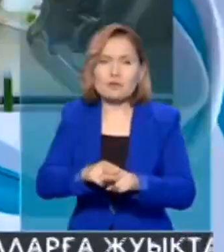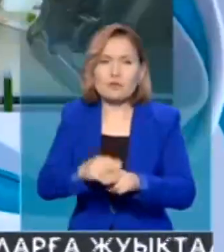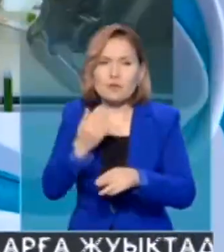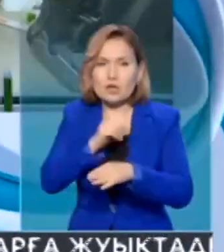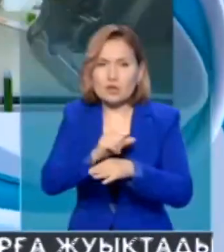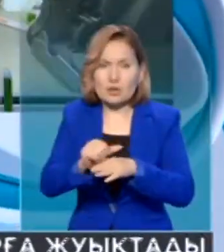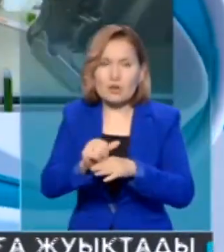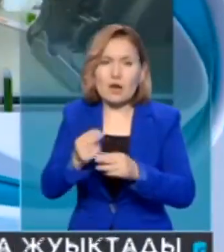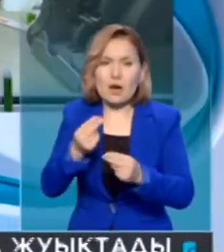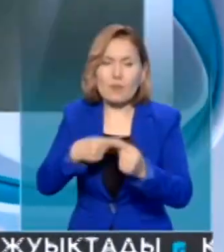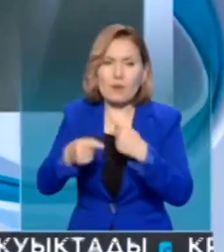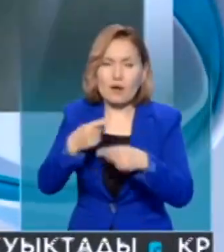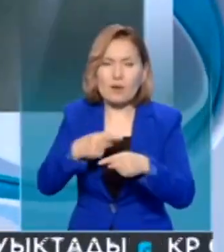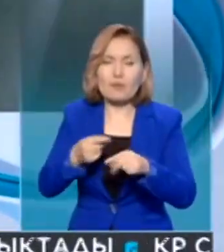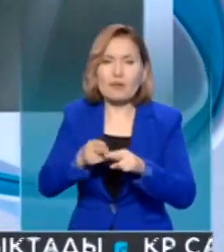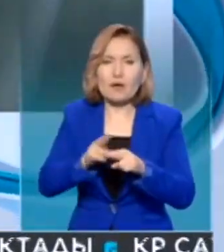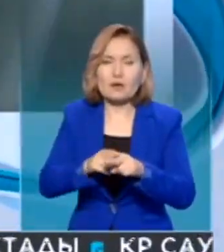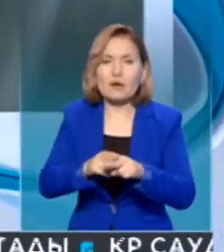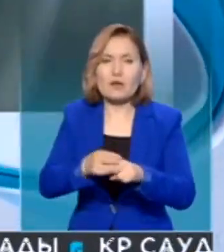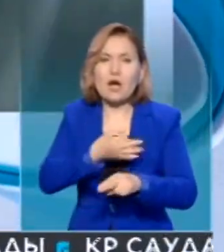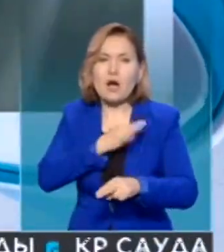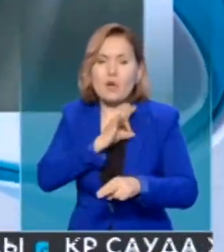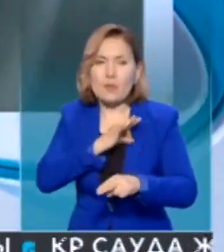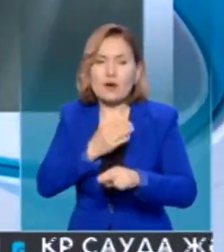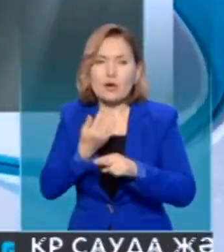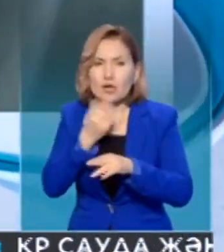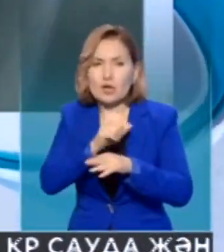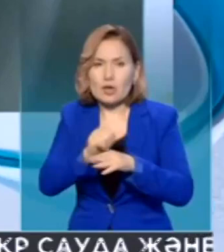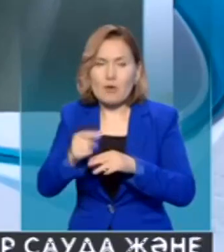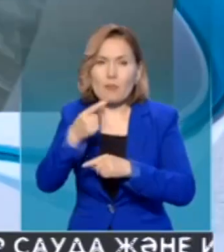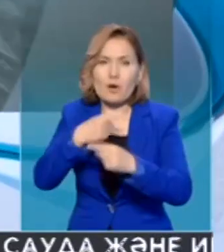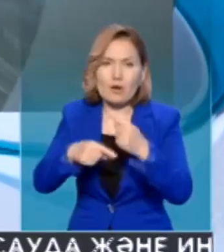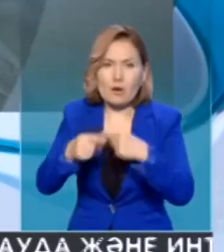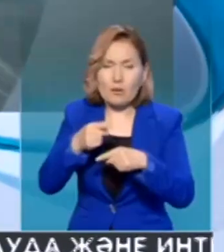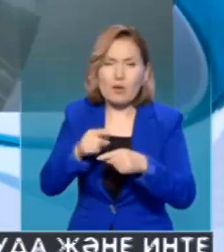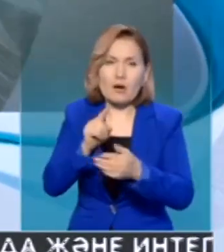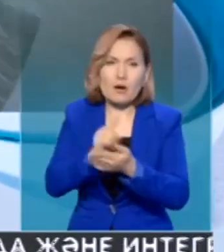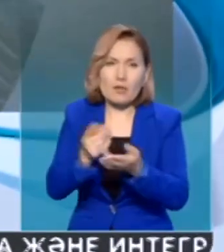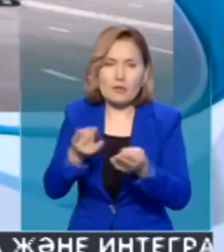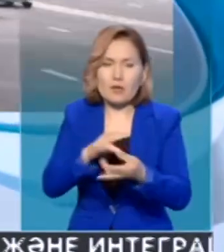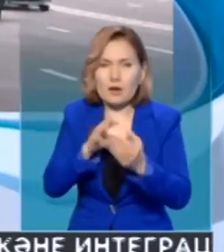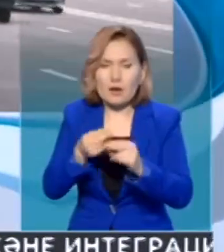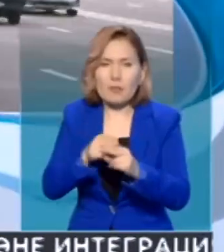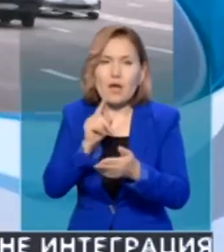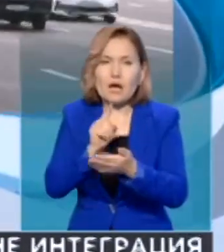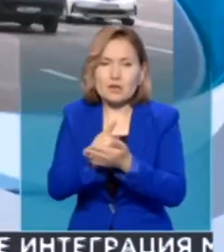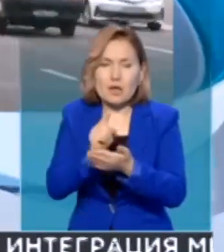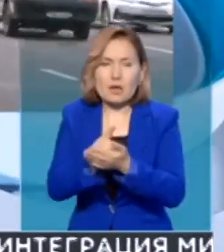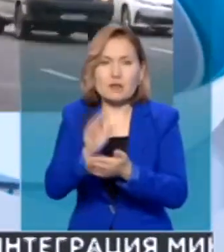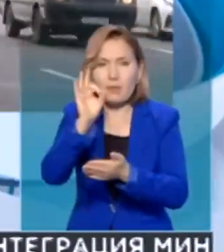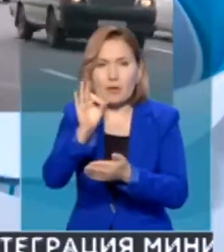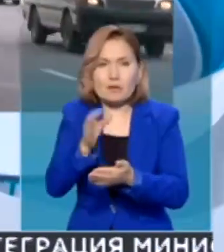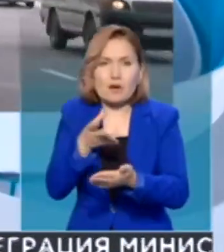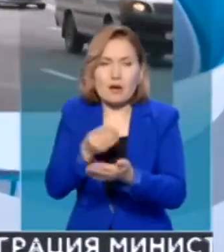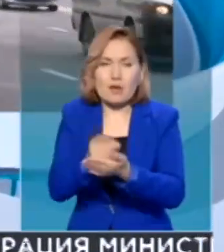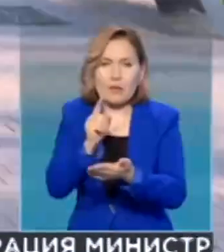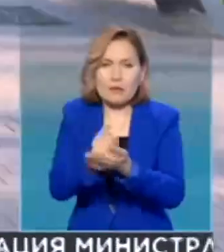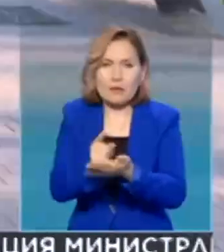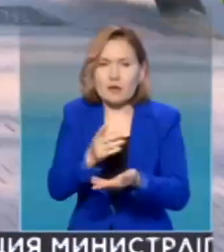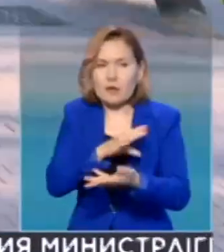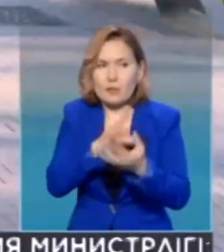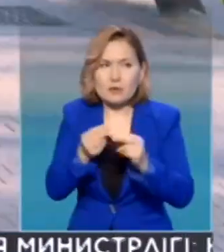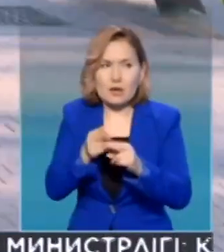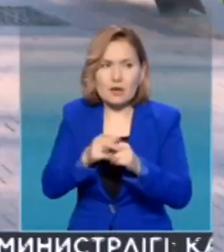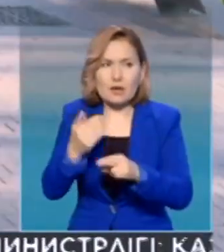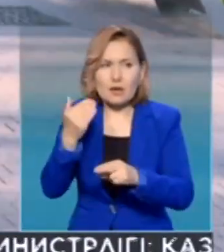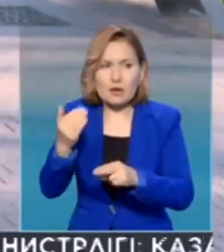көп. Елімізде заңды тұлғалардың аударым бойынша сома жағынан ешқандай шектеу жоқ. Бастысы салықтан жалтармасаңыз болғаны. Сарапшылардың